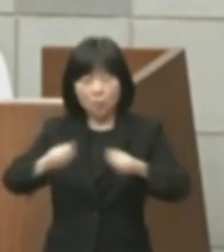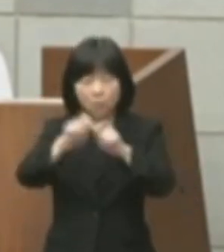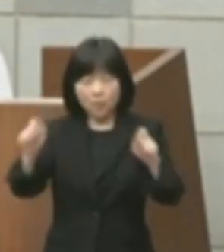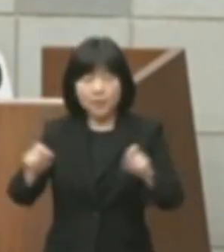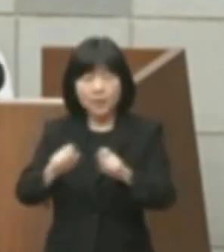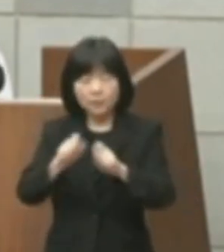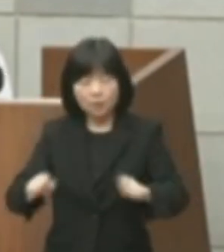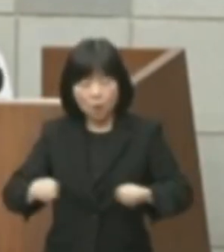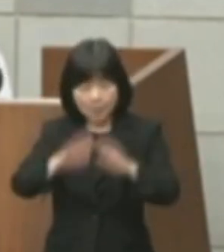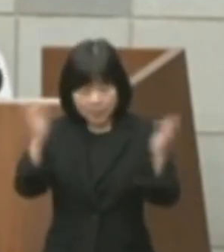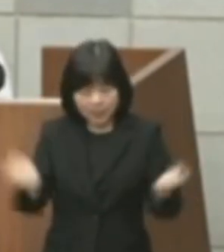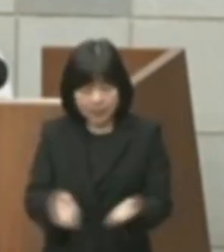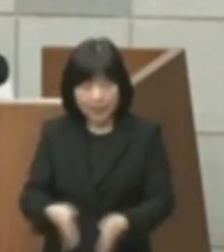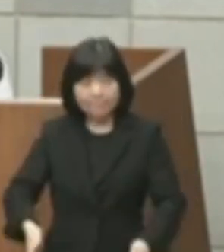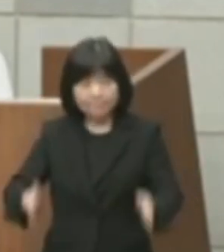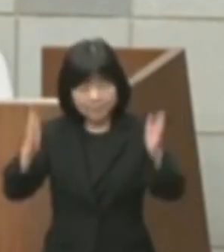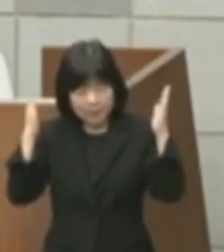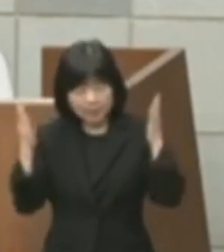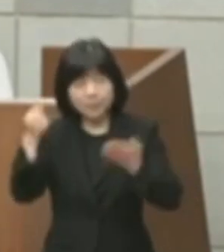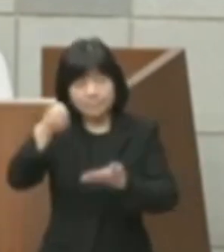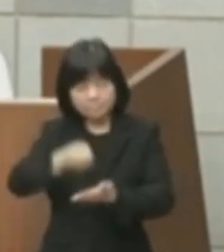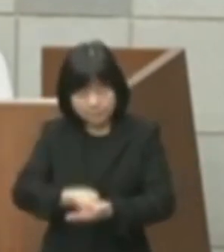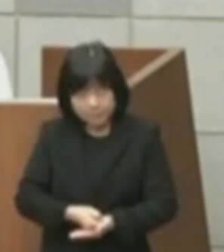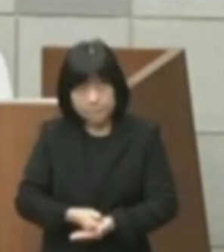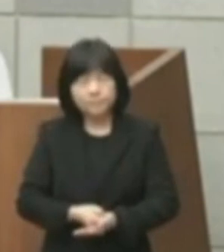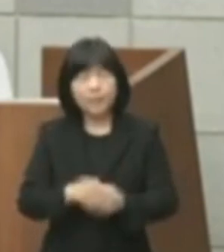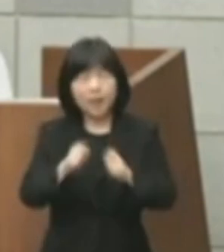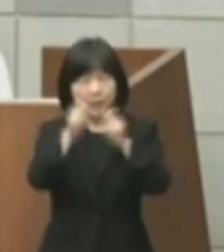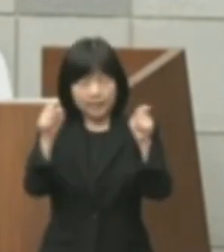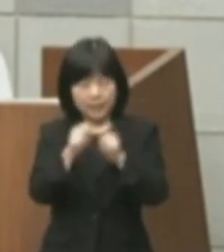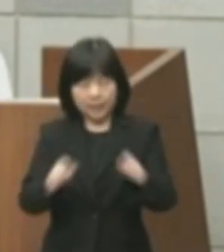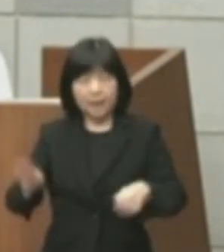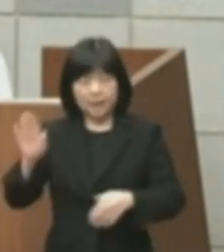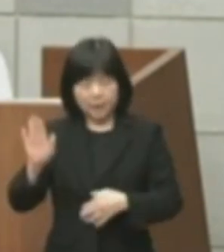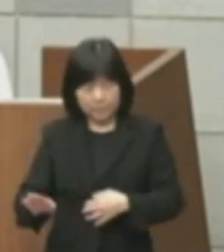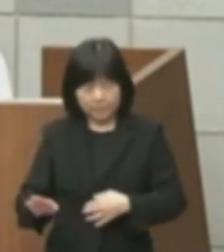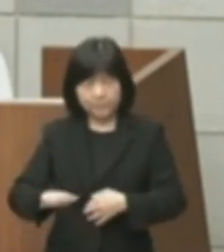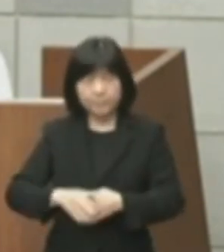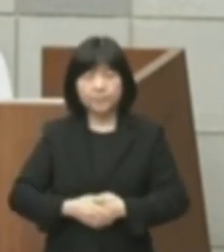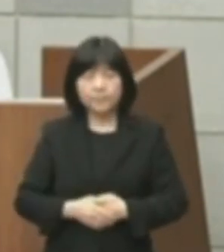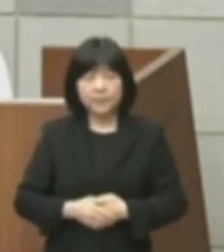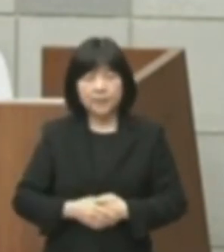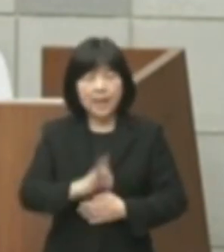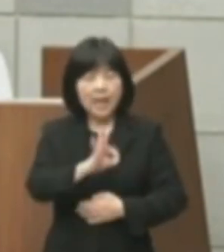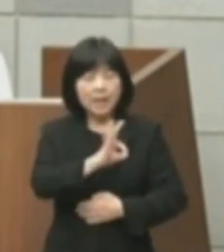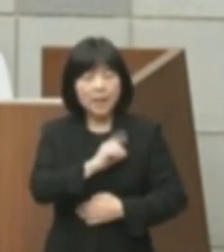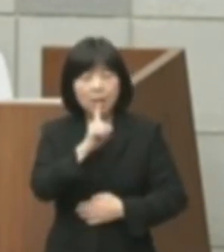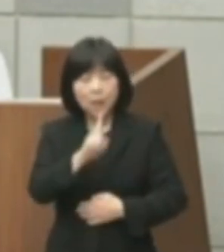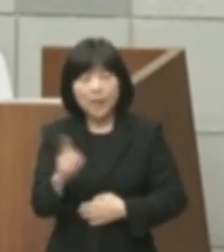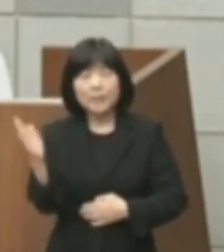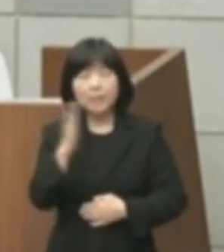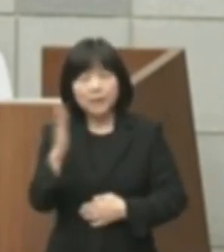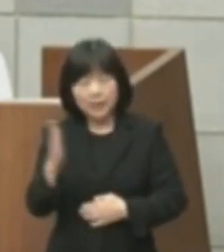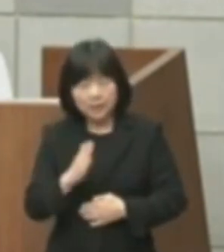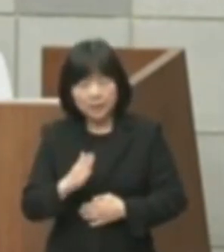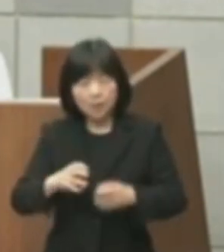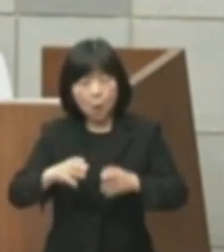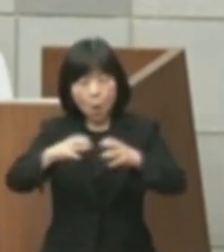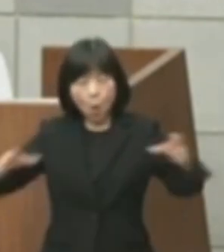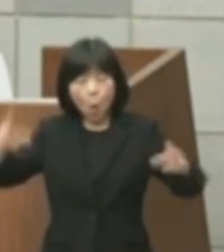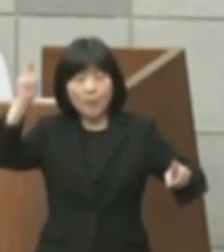来てそういう結論でしたので、で先ほどご質問ありましたけど、まあ、こういう名詞言いませんけれども、大きな企業